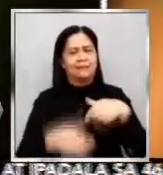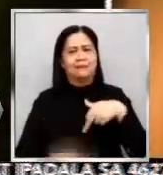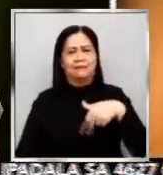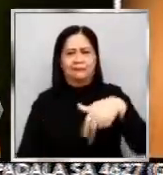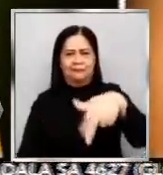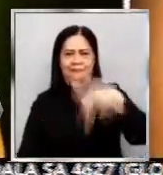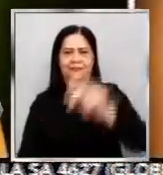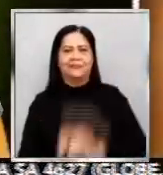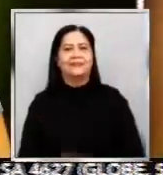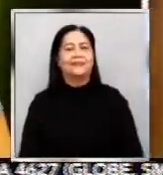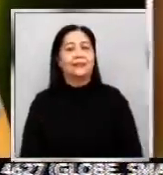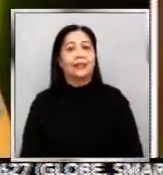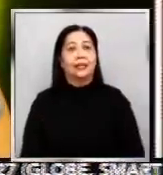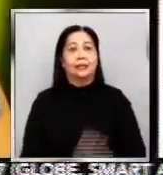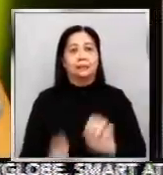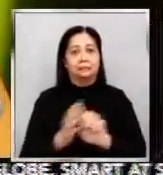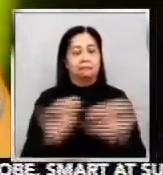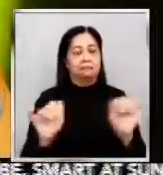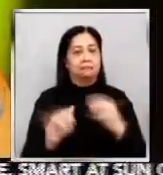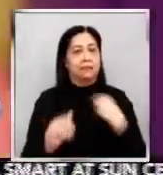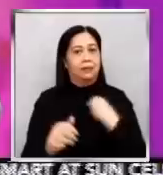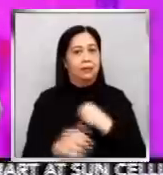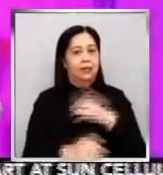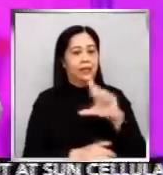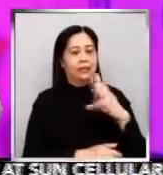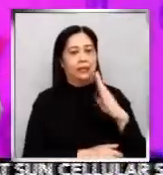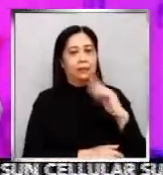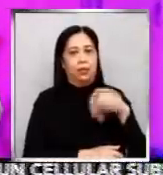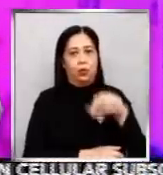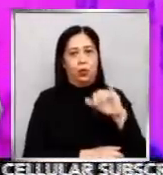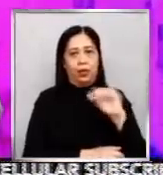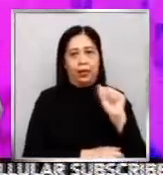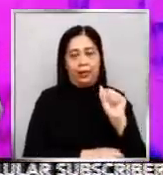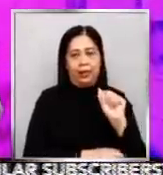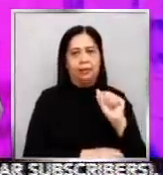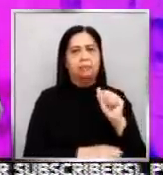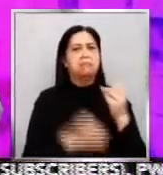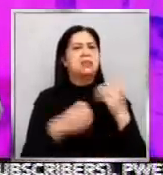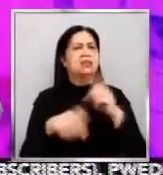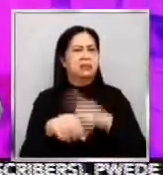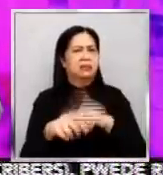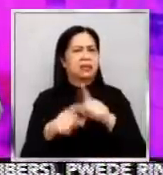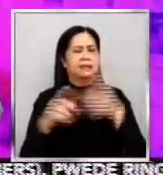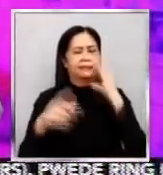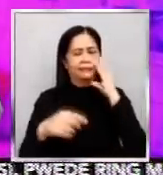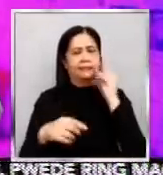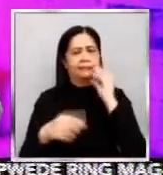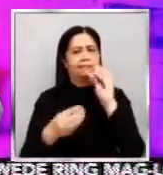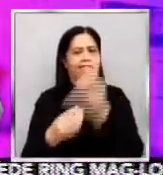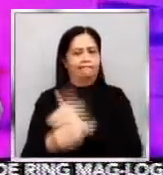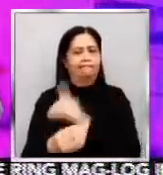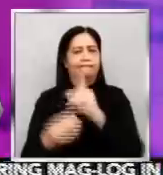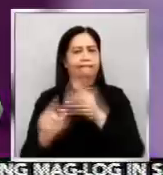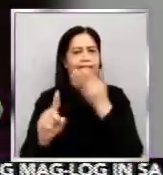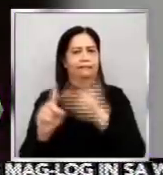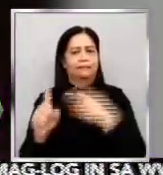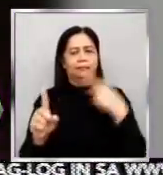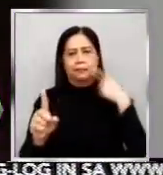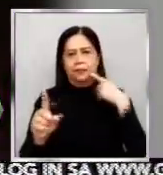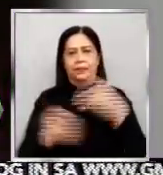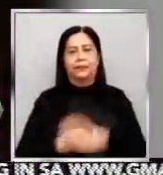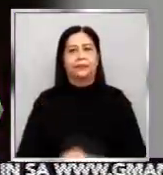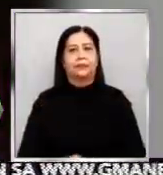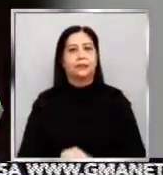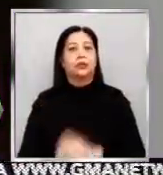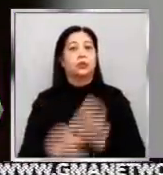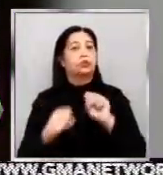Tulad ng maraming miyembro ng LGBTQIA, makailang beses ding nakaranas ng diskriminasyon si Fern. Kaya itutuloy raw niya ang